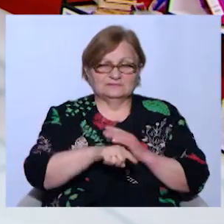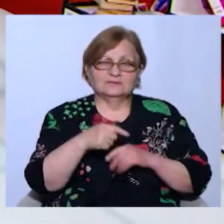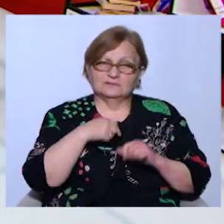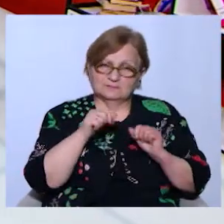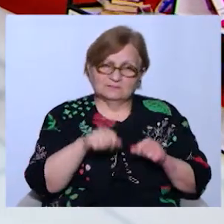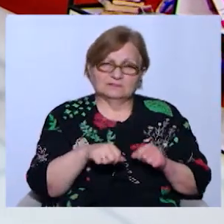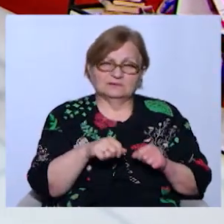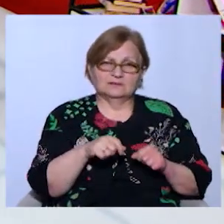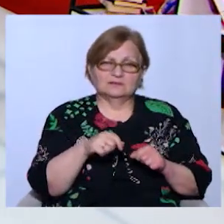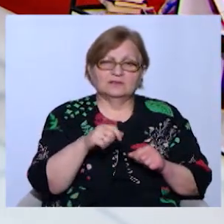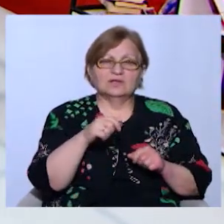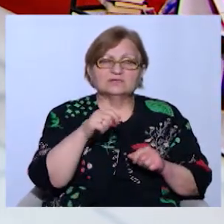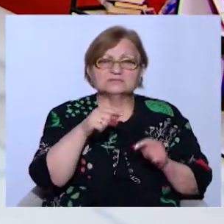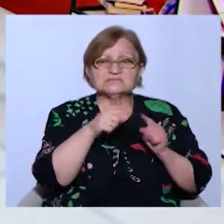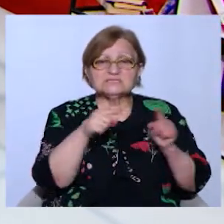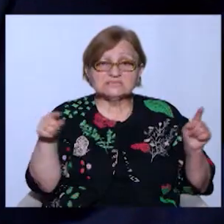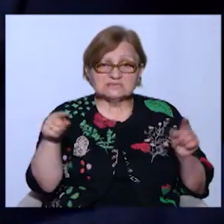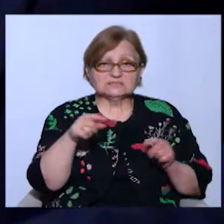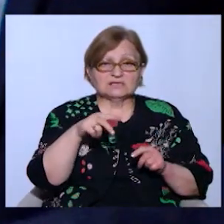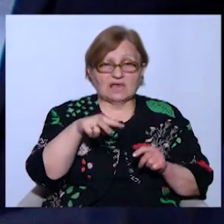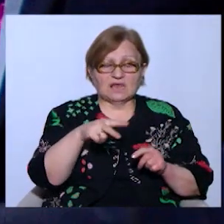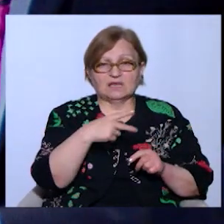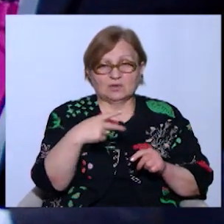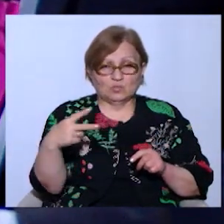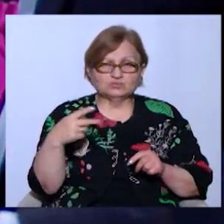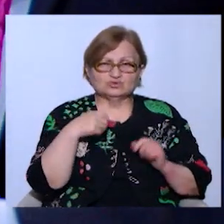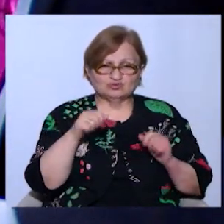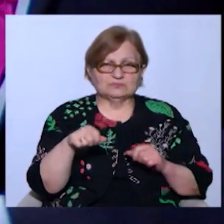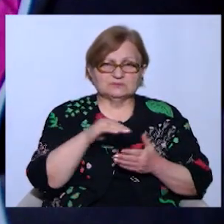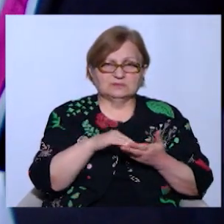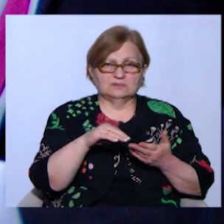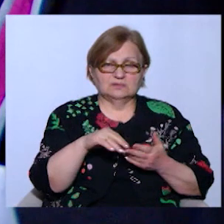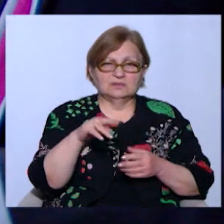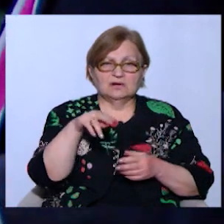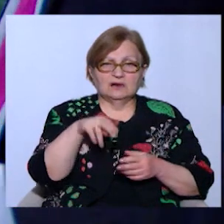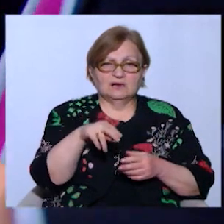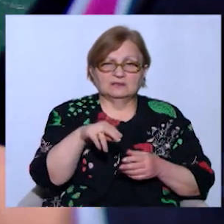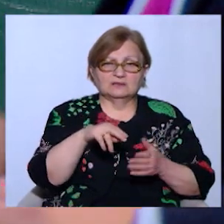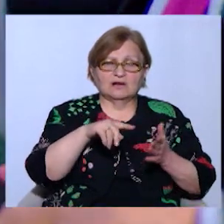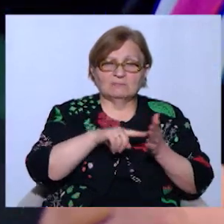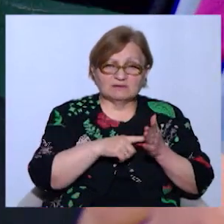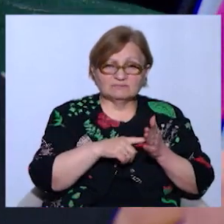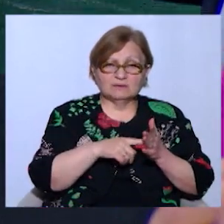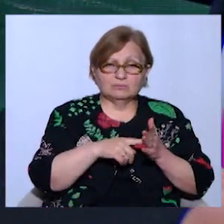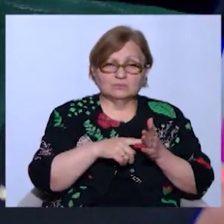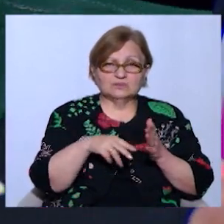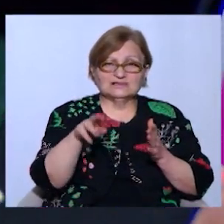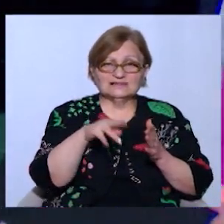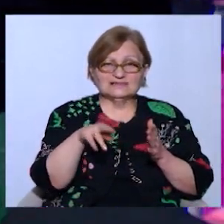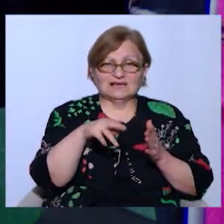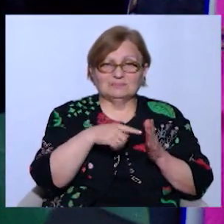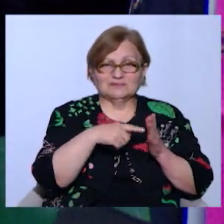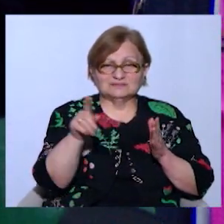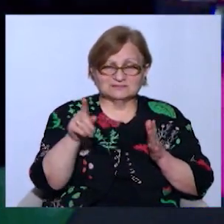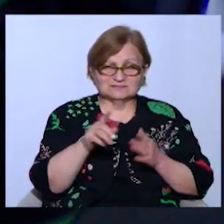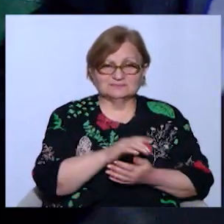წრეწირის სიგრძე L უდრის P გამრავლებული დიამეტრზე. ანუ ეს